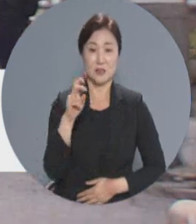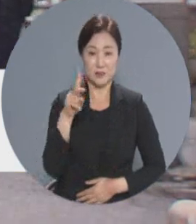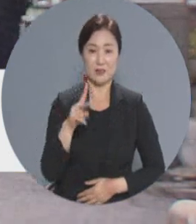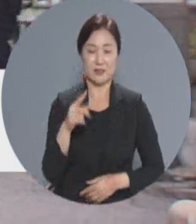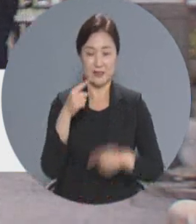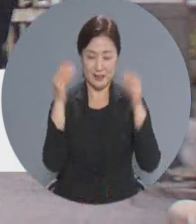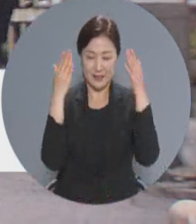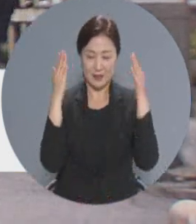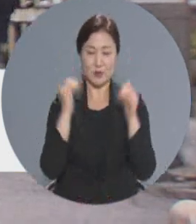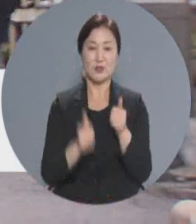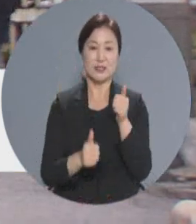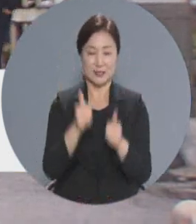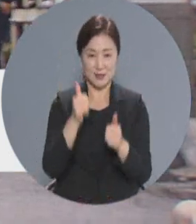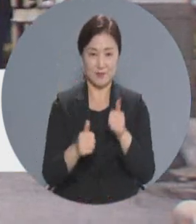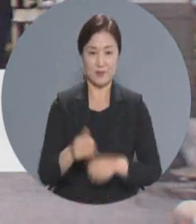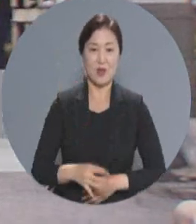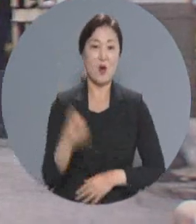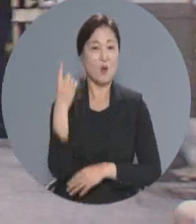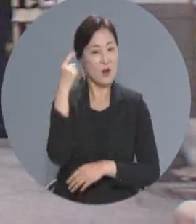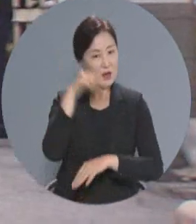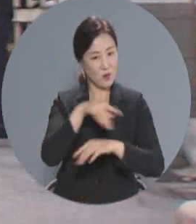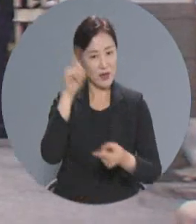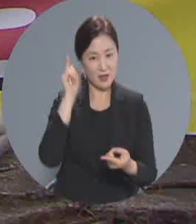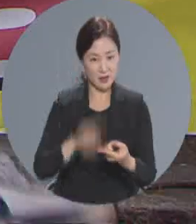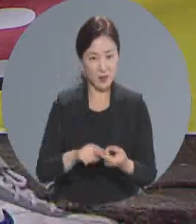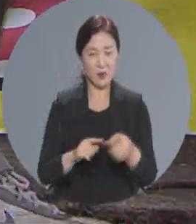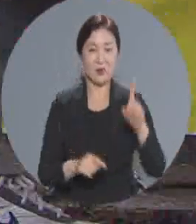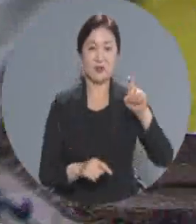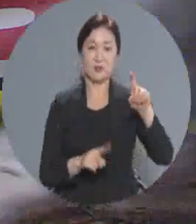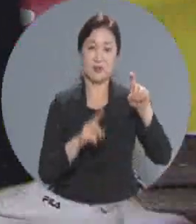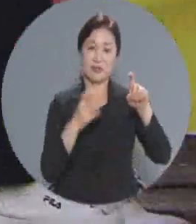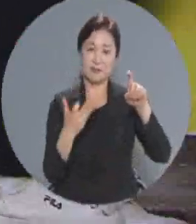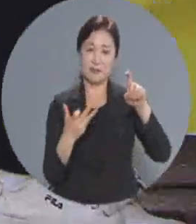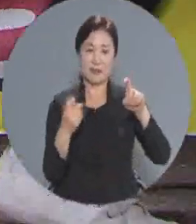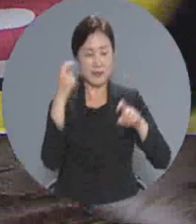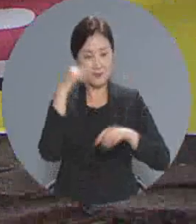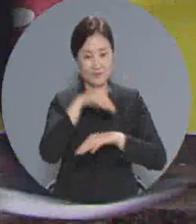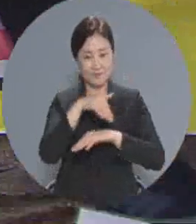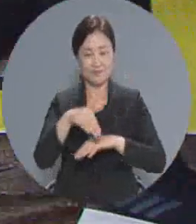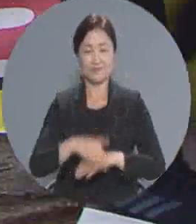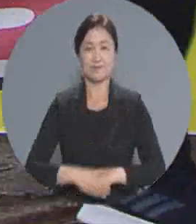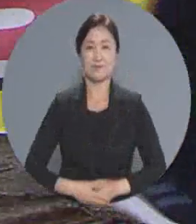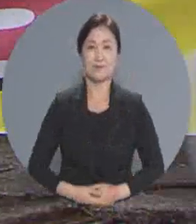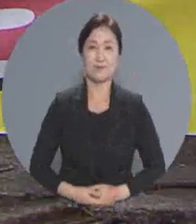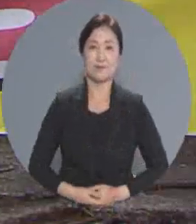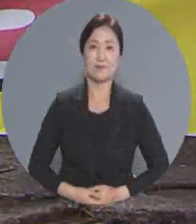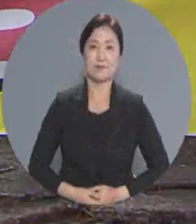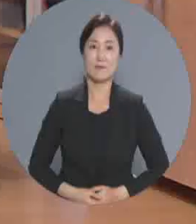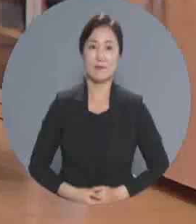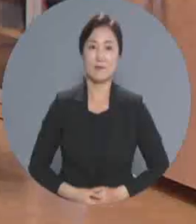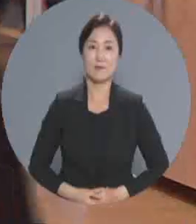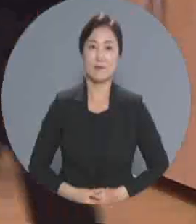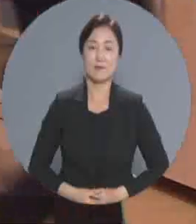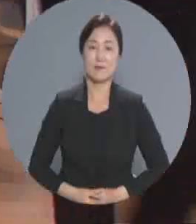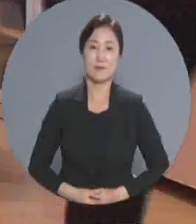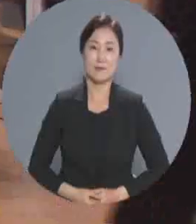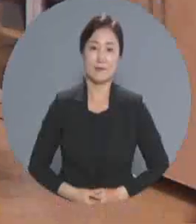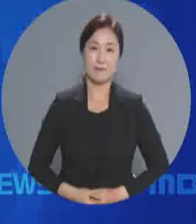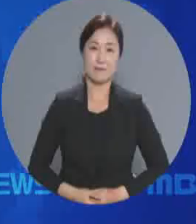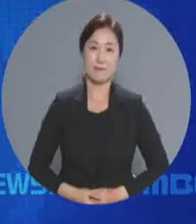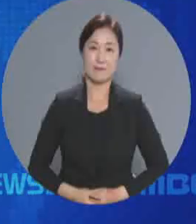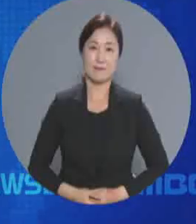2022학년도 대입 수능 시험은 당초 예정대로 오는 11월 18일 치러질 예정입니다.